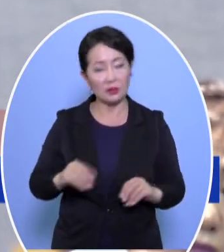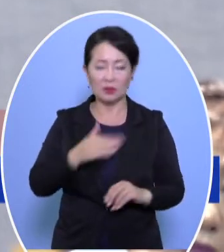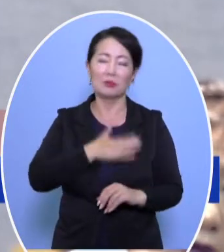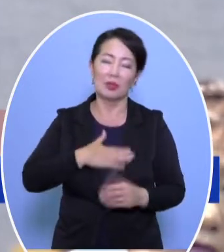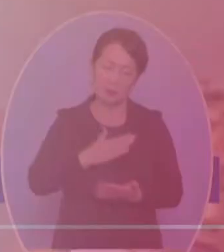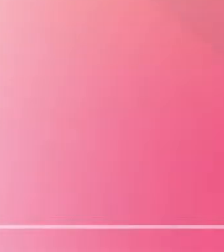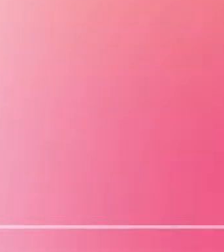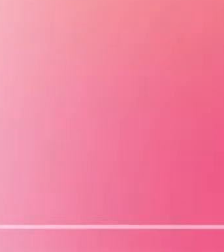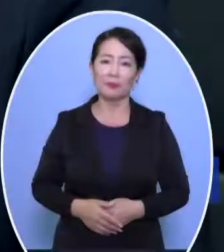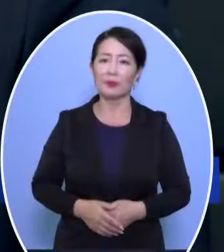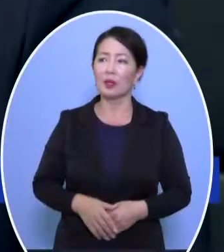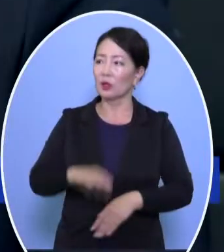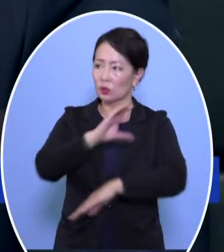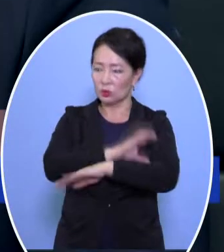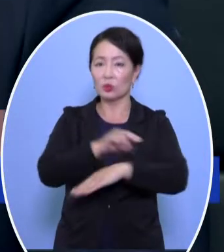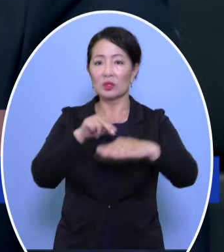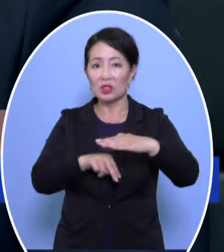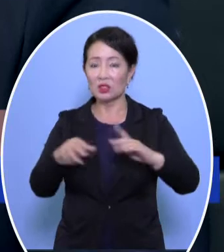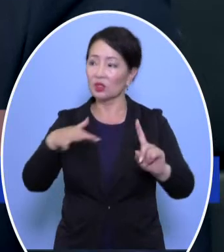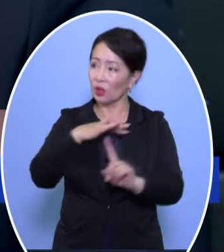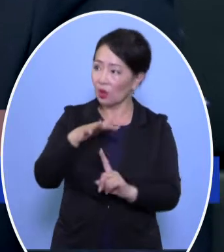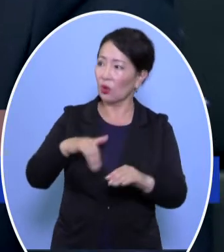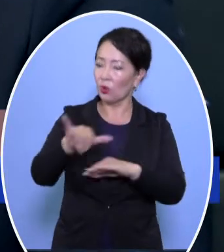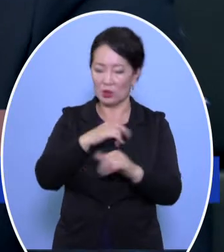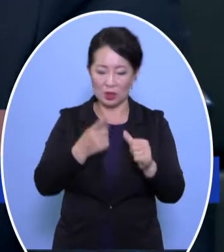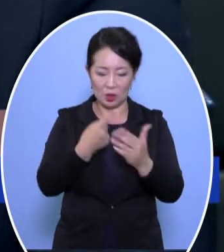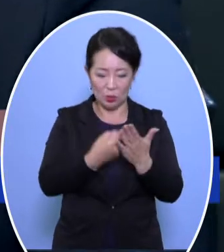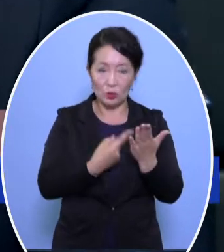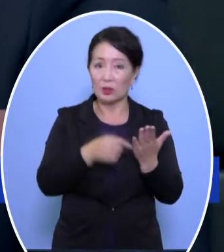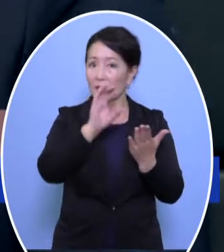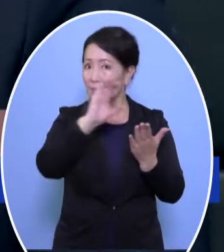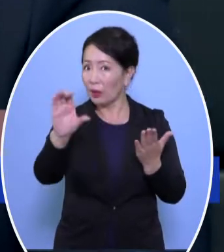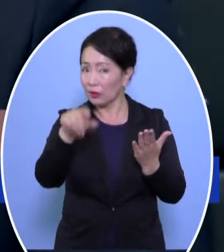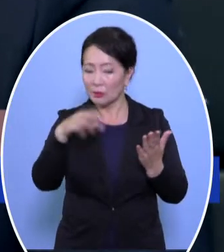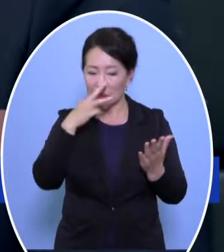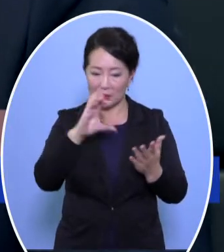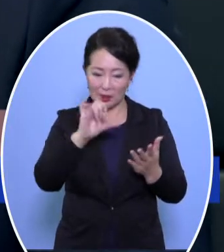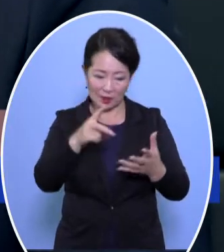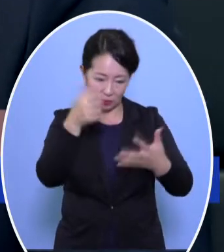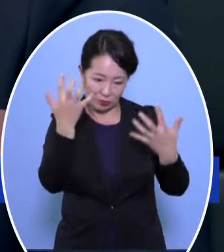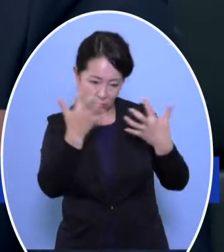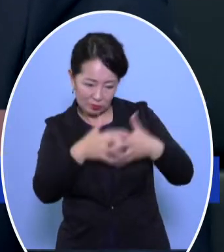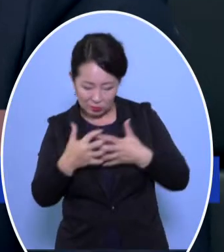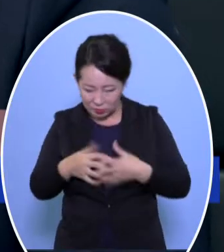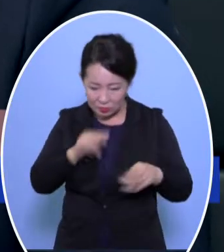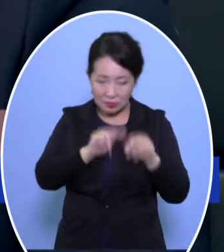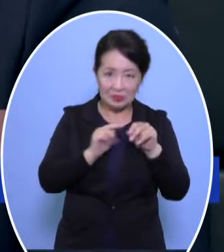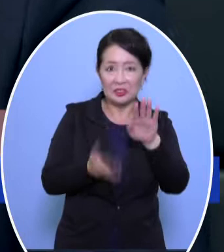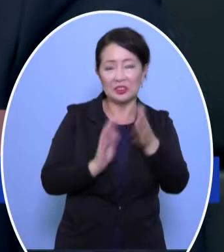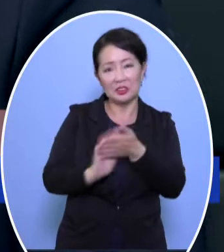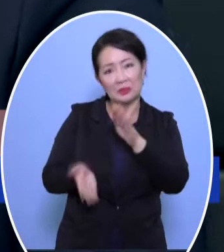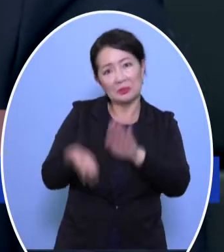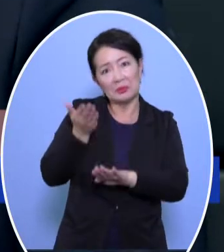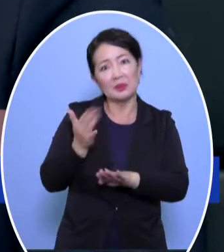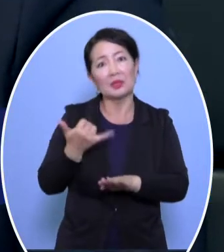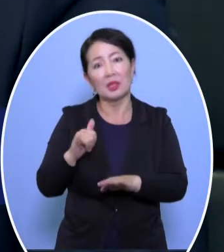Тэрэнд нь бас баярламаар байна. Энэ сургууль цэцэрлэг хороод за улсын бүртгэлийн байгууллага зэрэг энэ мэдээллийн сангуудын харилцан уялдаа за шинжлэж байгаа